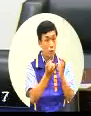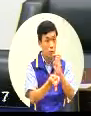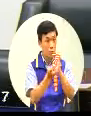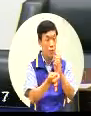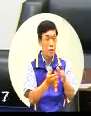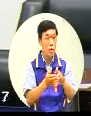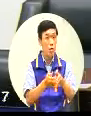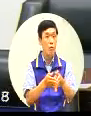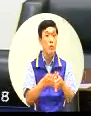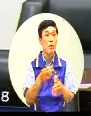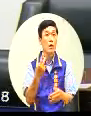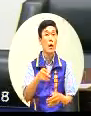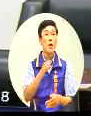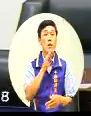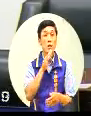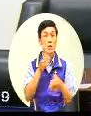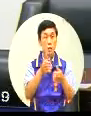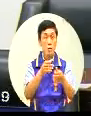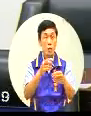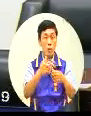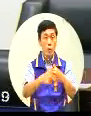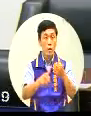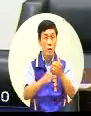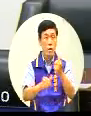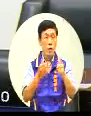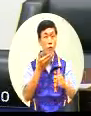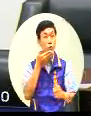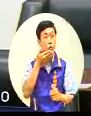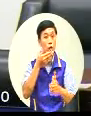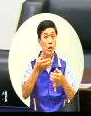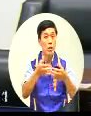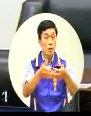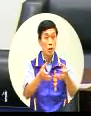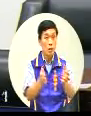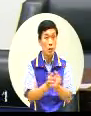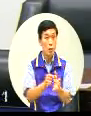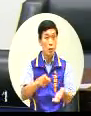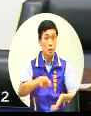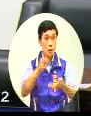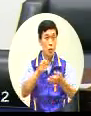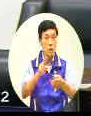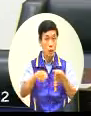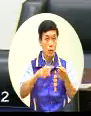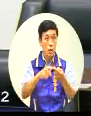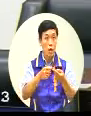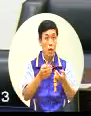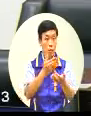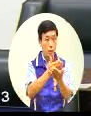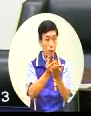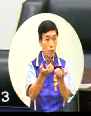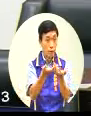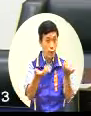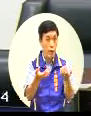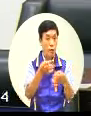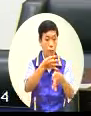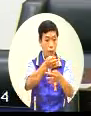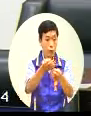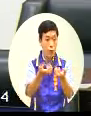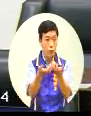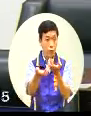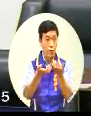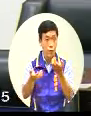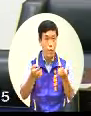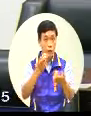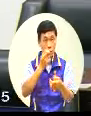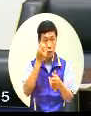说诚如我们卫生福利部讲的，我们应该要分类分期来列管，然后以唯有当